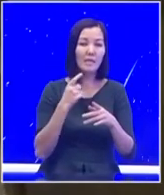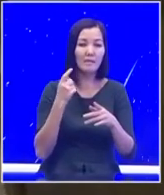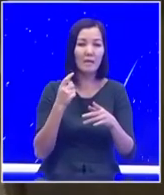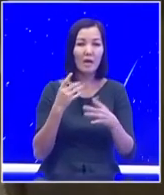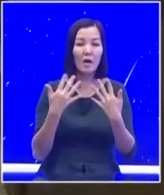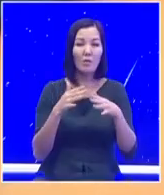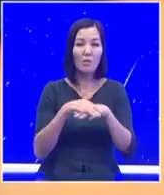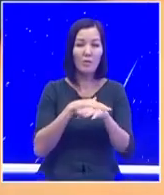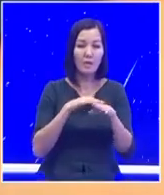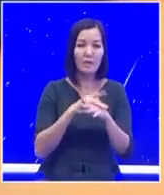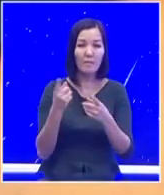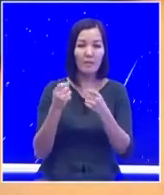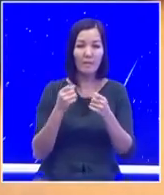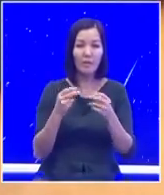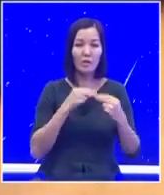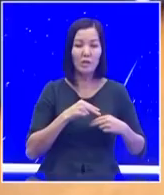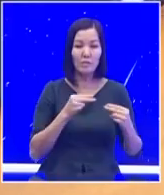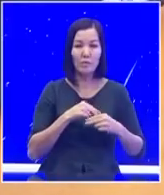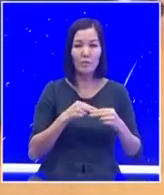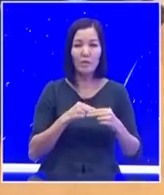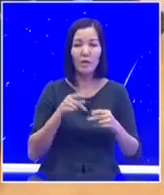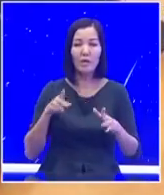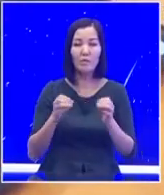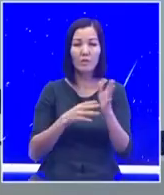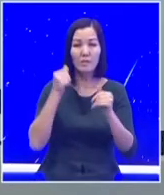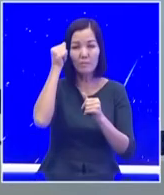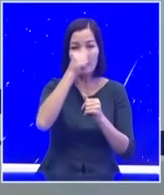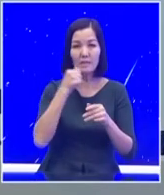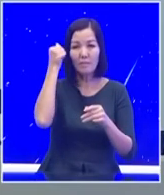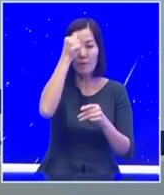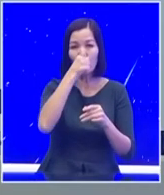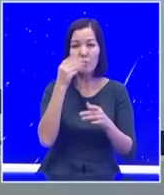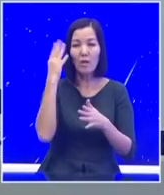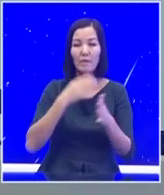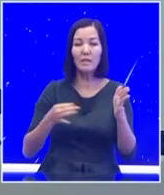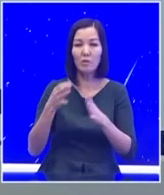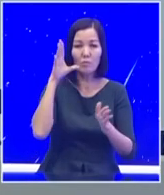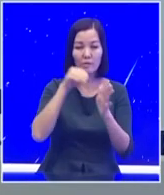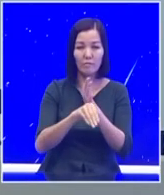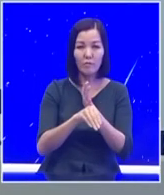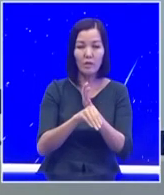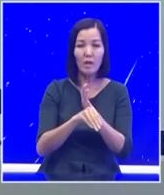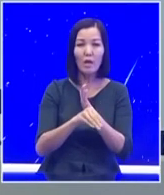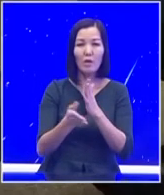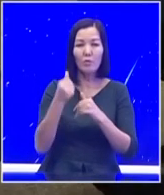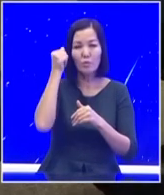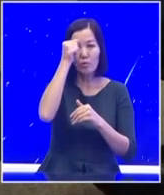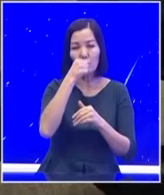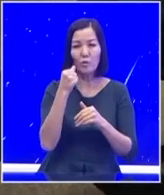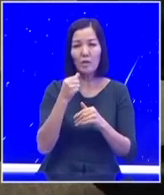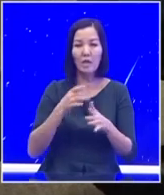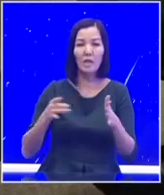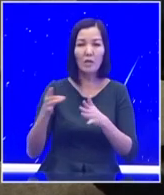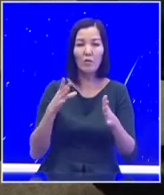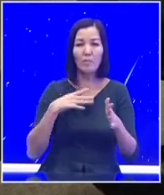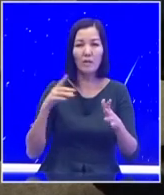задач программы. В число пилотных регионов с 2017 года входит и Алматинская область. В тот год на территории региона